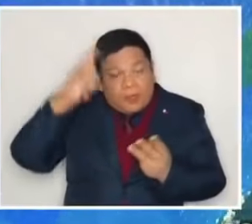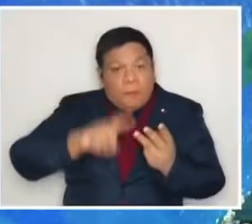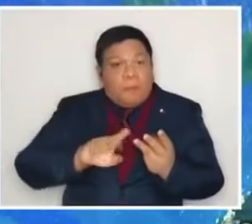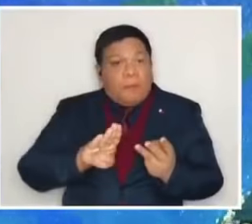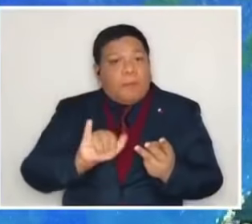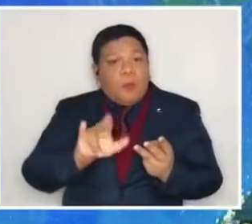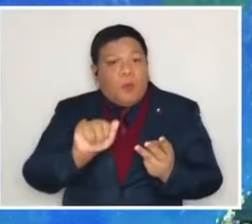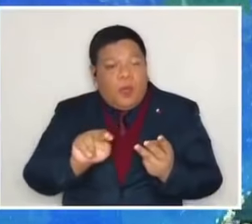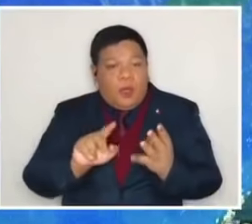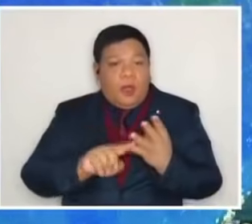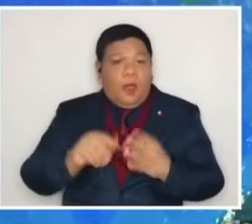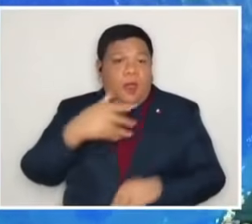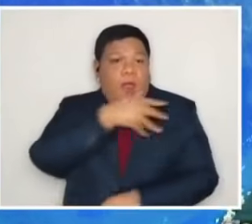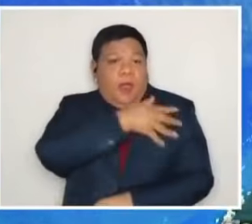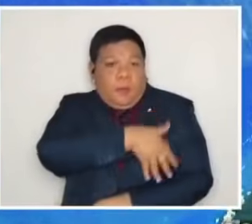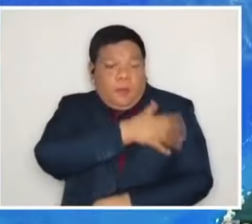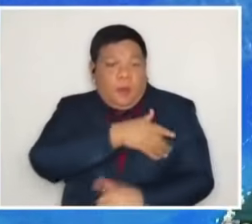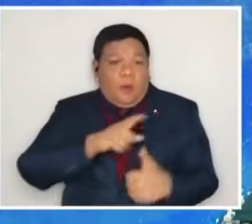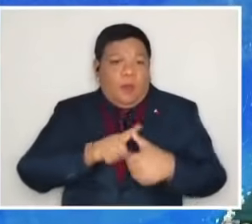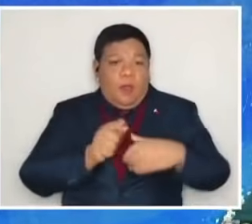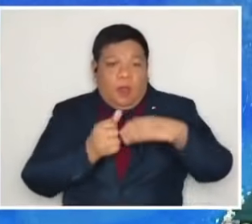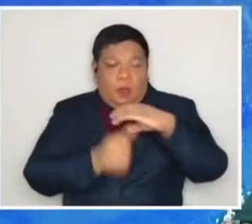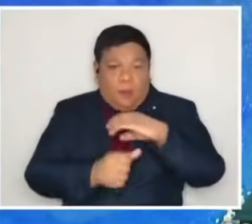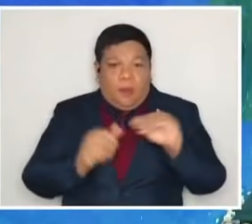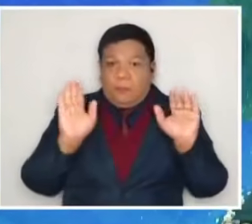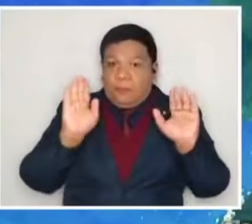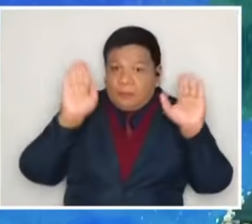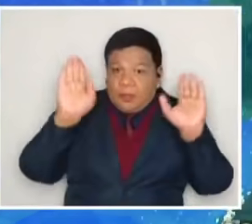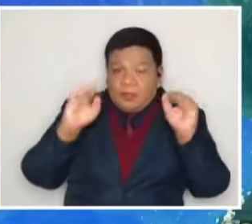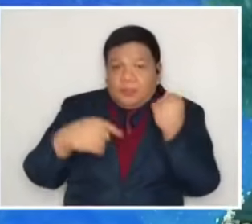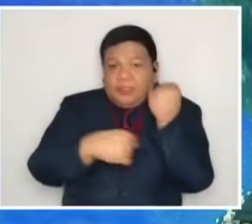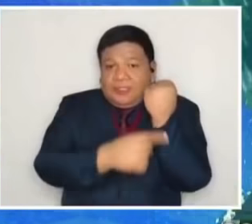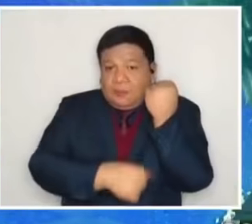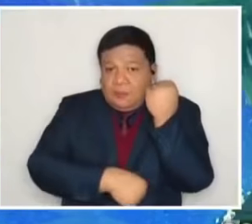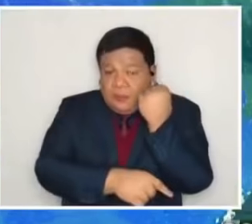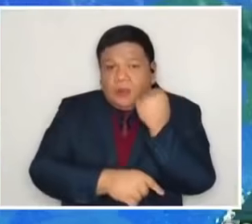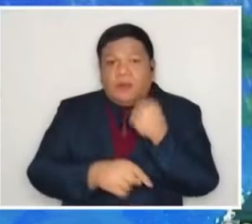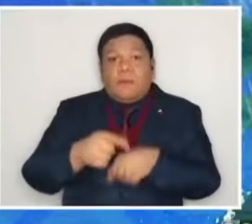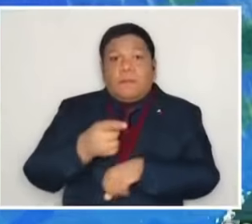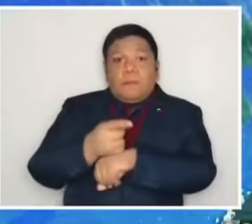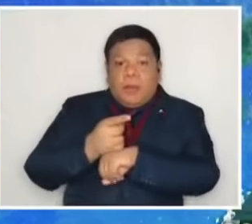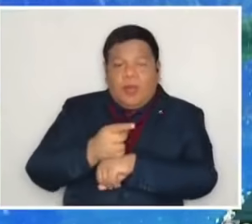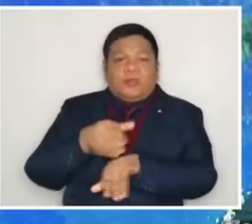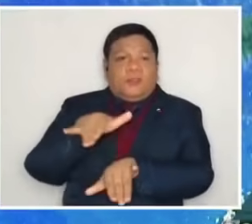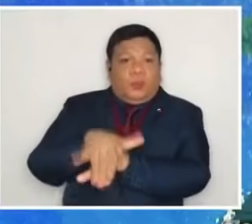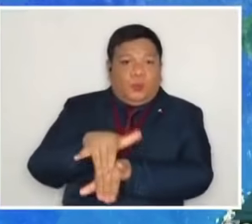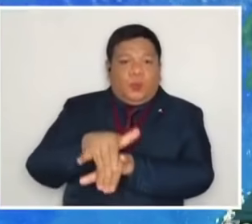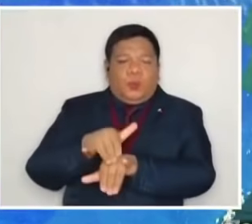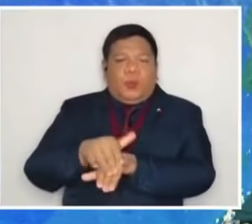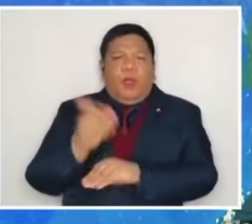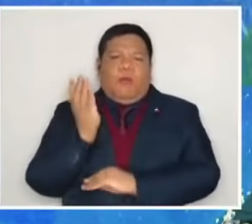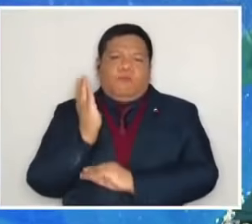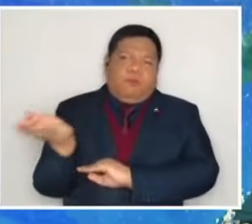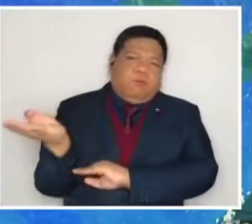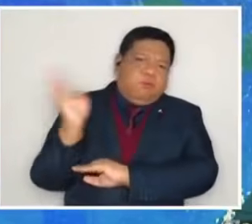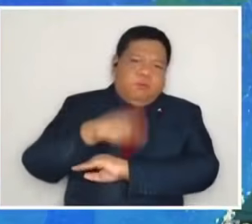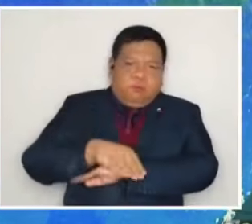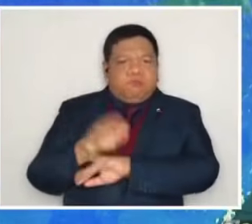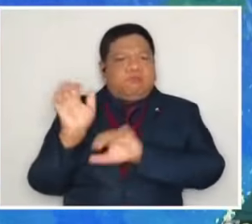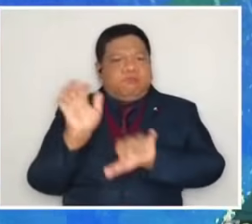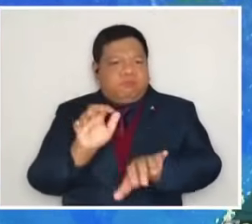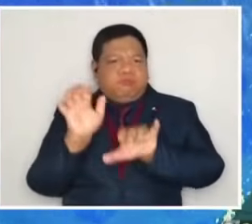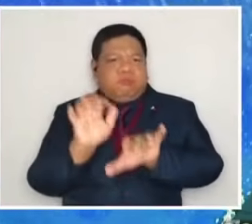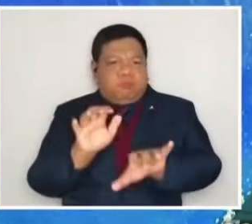Abra, Benguet, Zambales, Bataan at Occidental Mindoro na makakaasa ng maghapong katamtaman hanggang sa malakas na ulan. Sa mga lugar